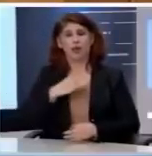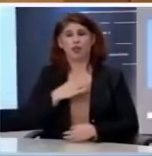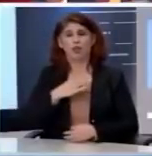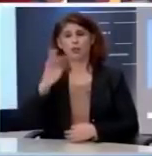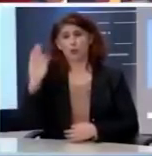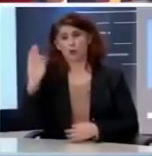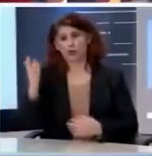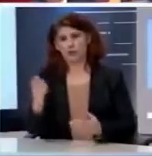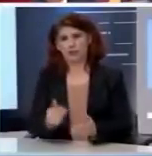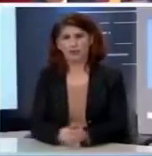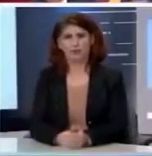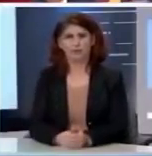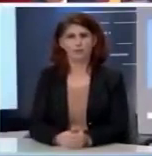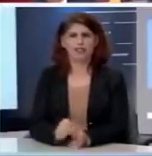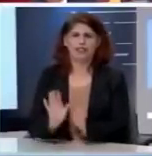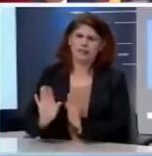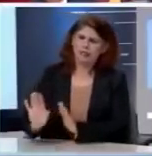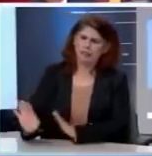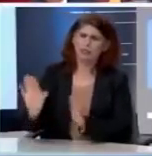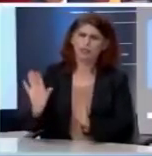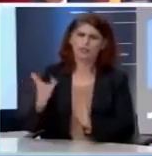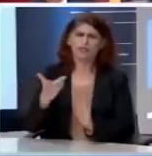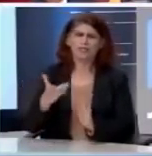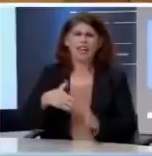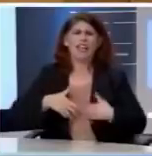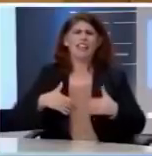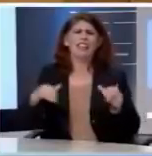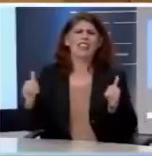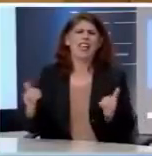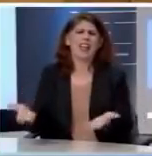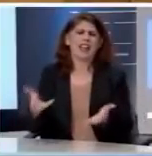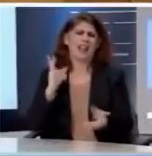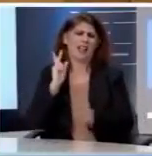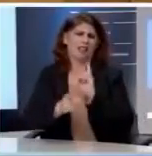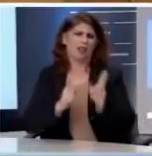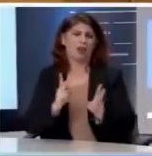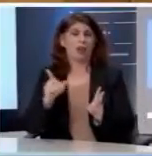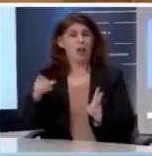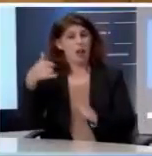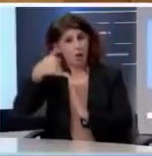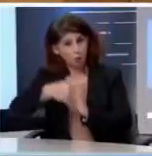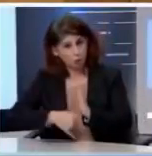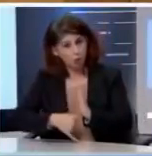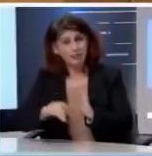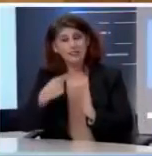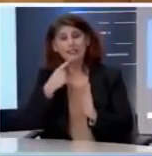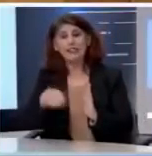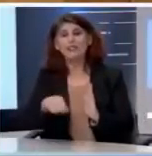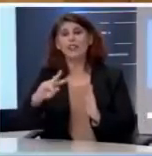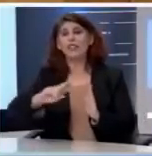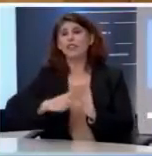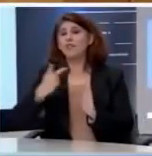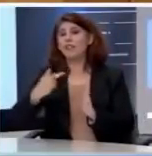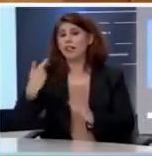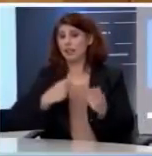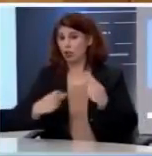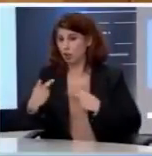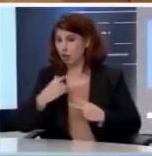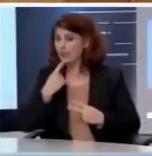Φρουζής. Το αφήνω αυτό γιατί καταλαβαίνετε πόσο γελία κατηγορία είναι. Αλλά πάω στην ουσία. Τι λέει αυτή η δεύτερη